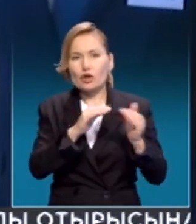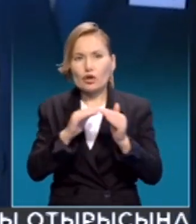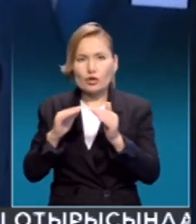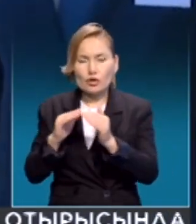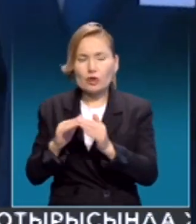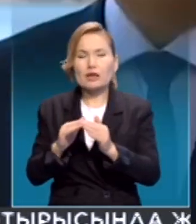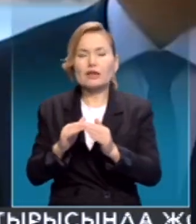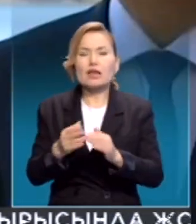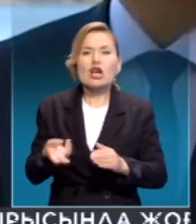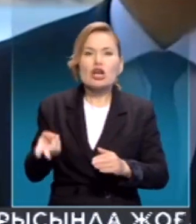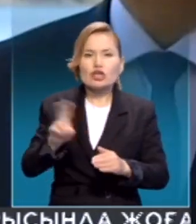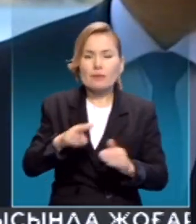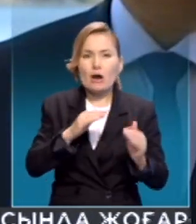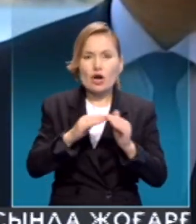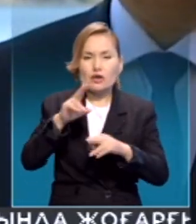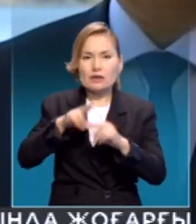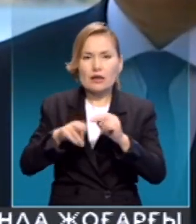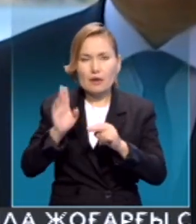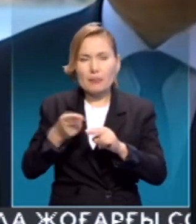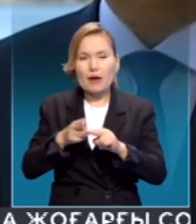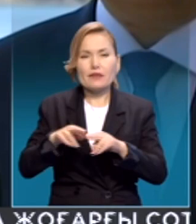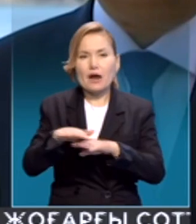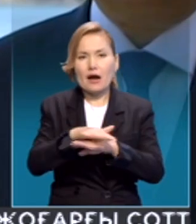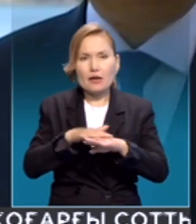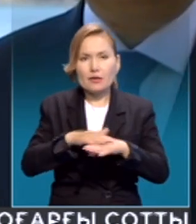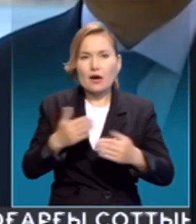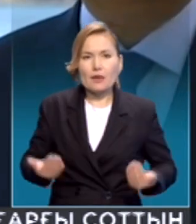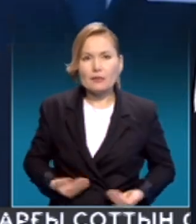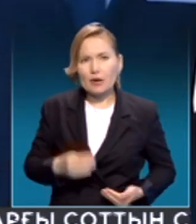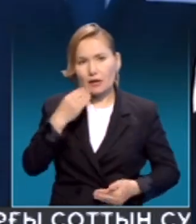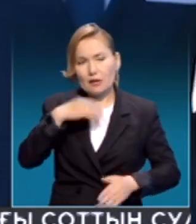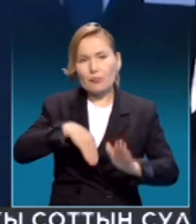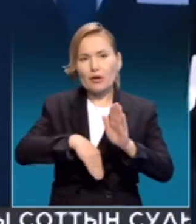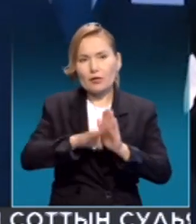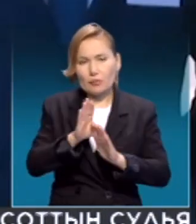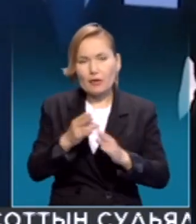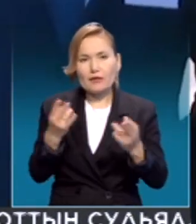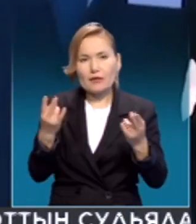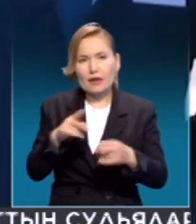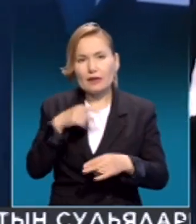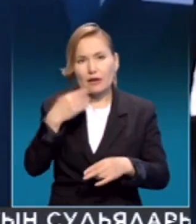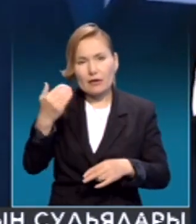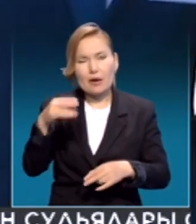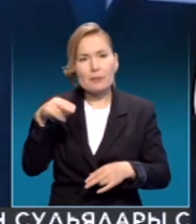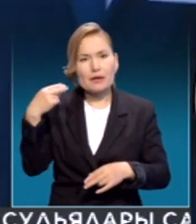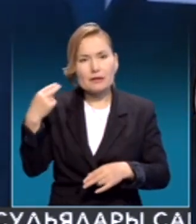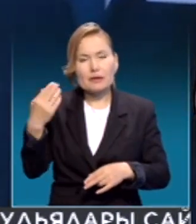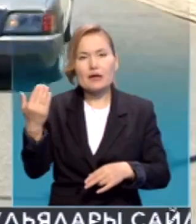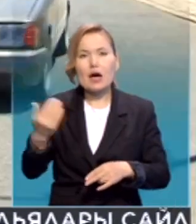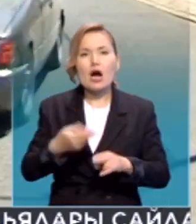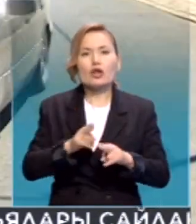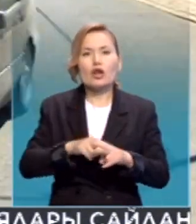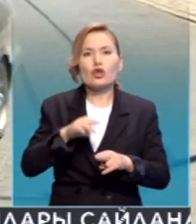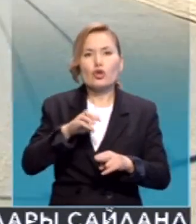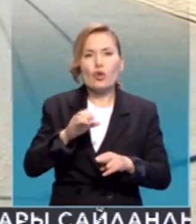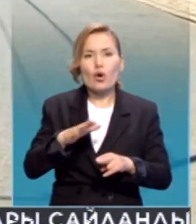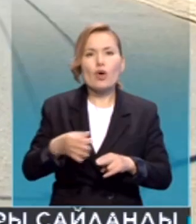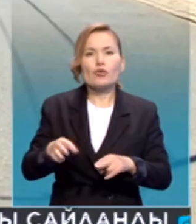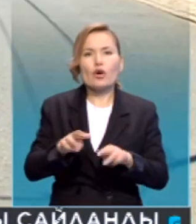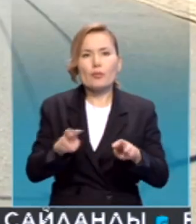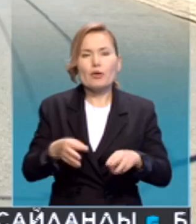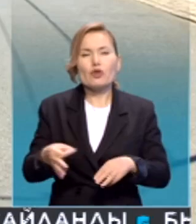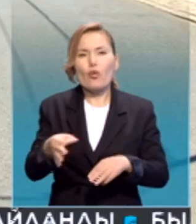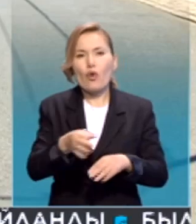салынады. Мемлекет басшысы ең алдымен халықтың тұрмыс сапасын жақсарту қажет екенін ескертті. Қасым-Жомарт Тоқаев үкіметпен облыс әкімдігіне